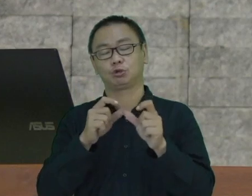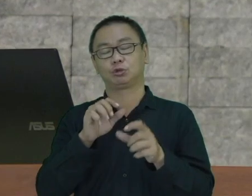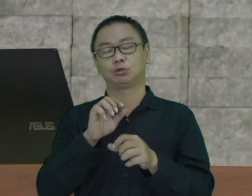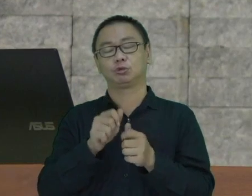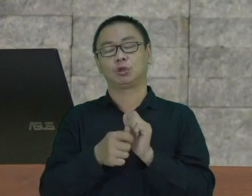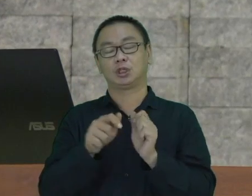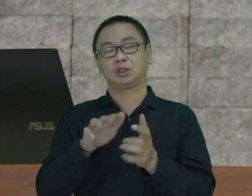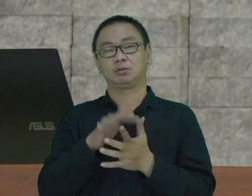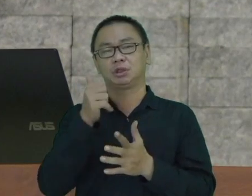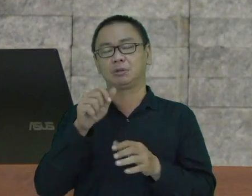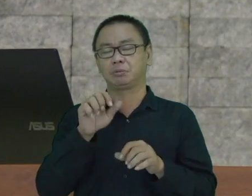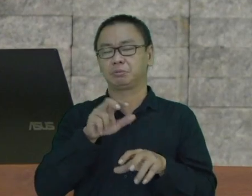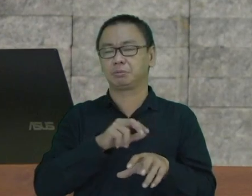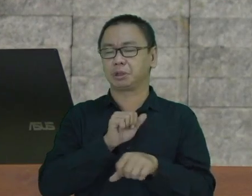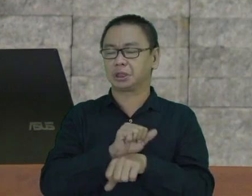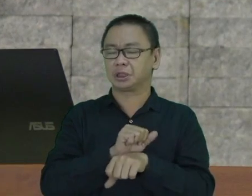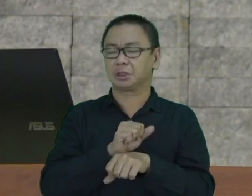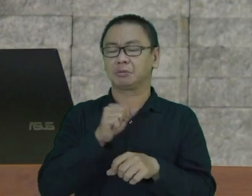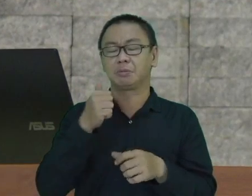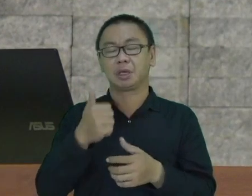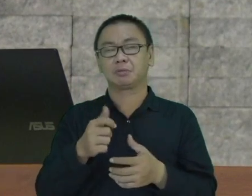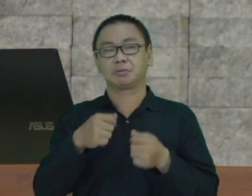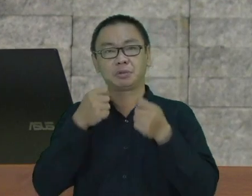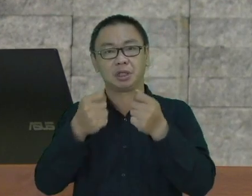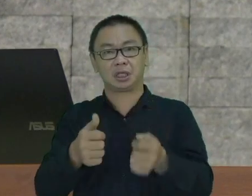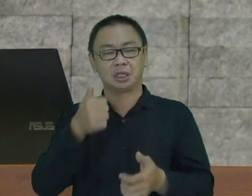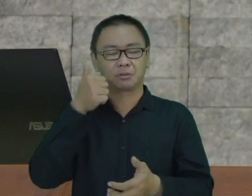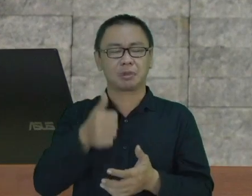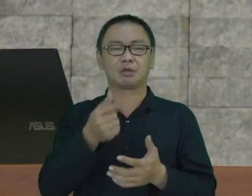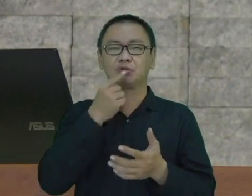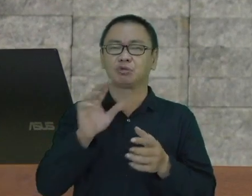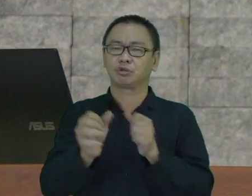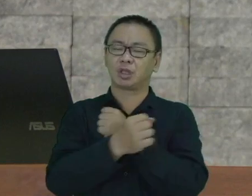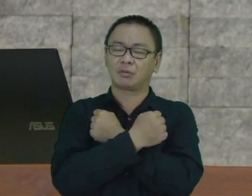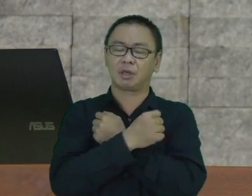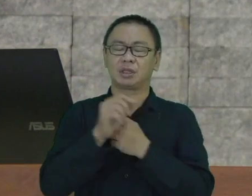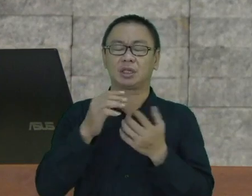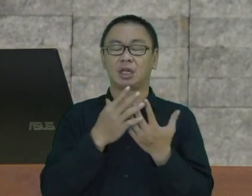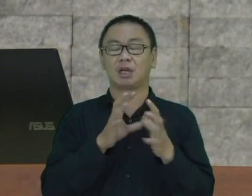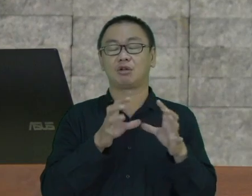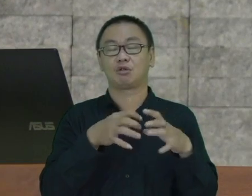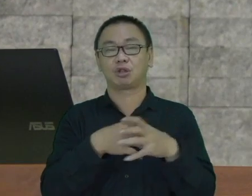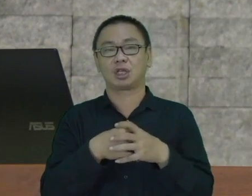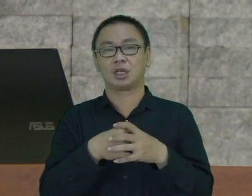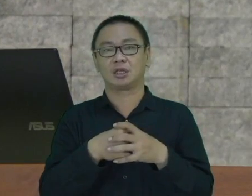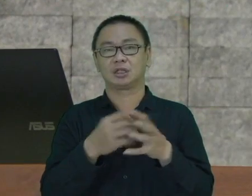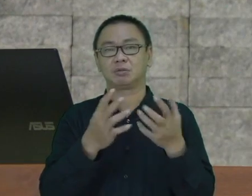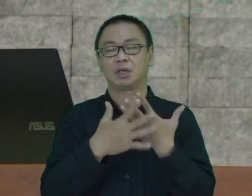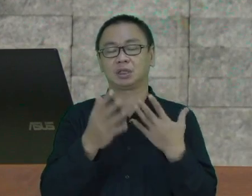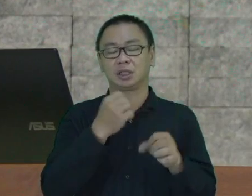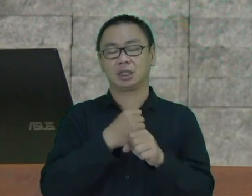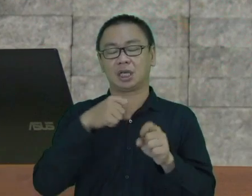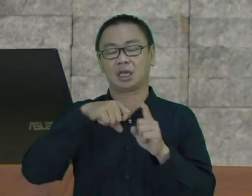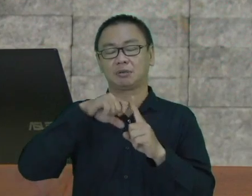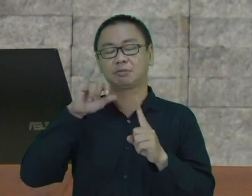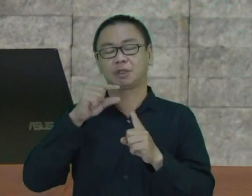dan selalu memberikan yang terbaik bagi keselamatan anggota jemaat GKI Peterongan. Bapa